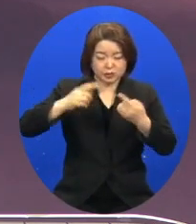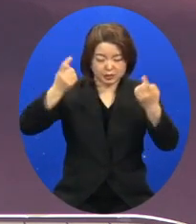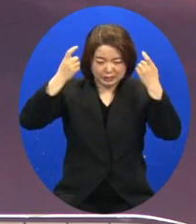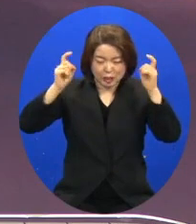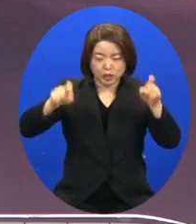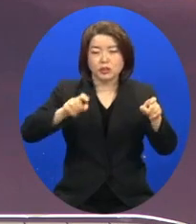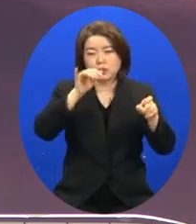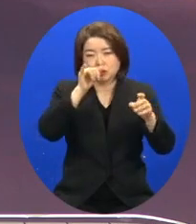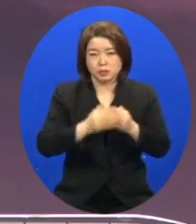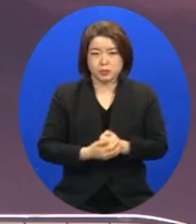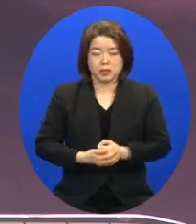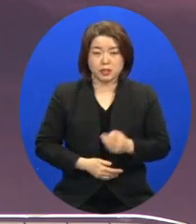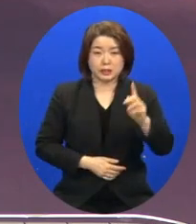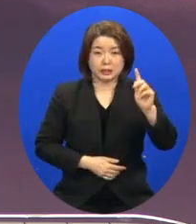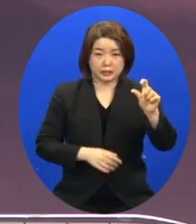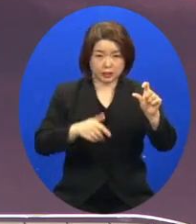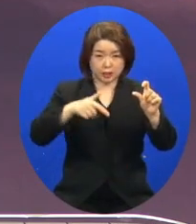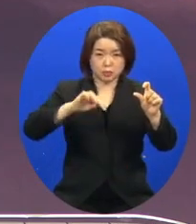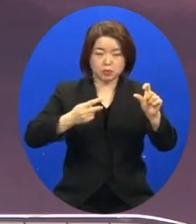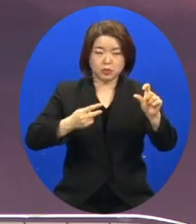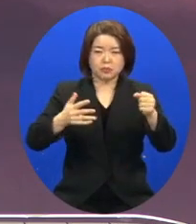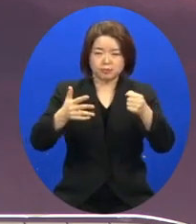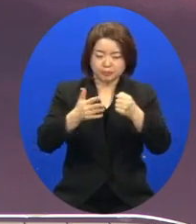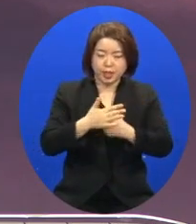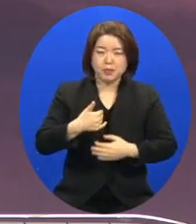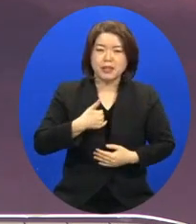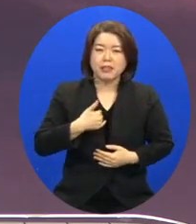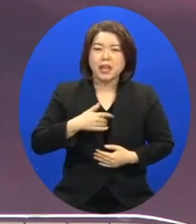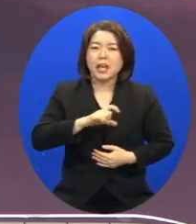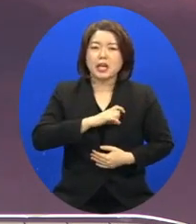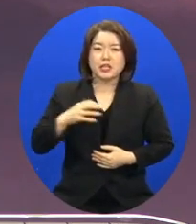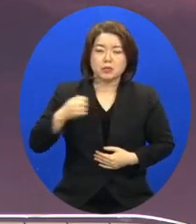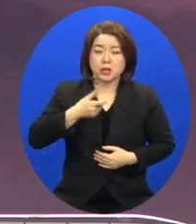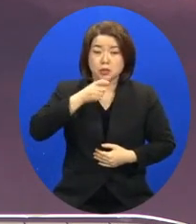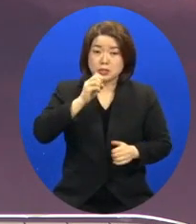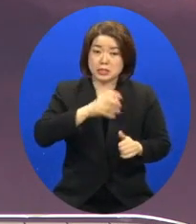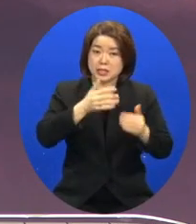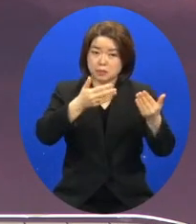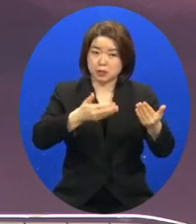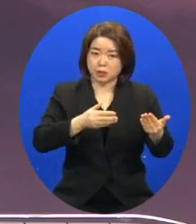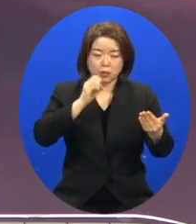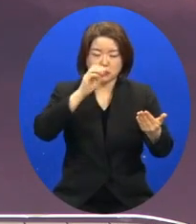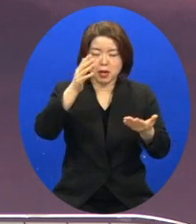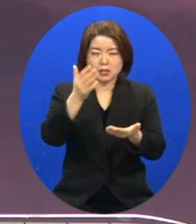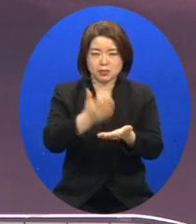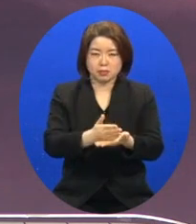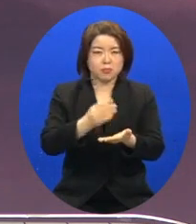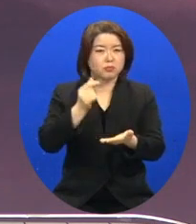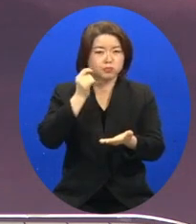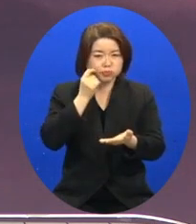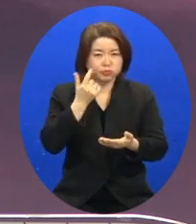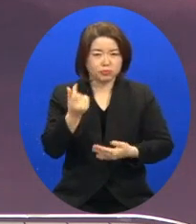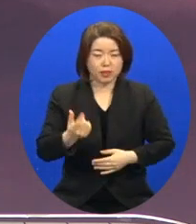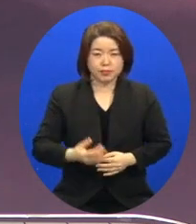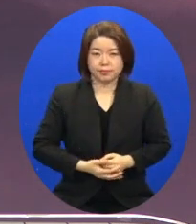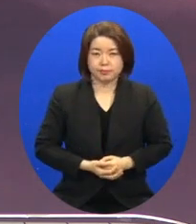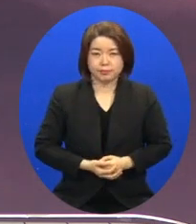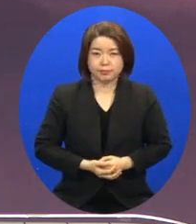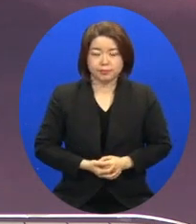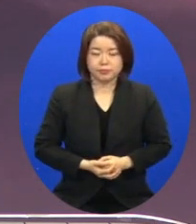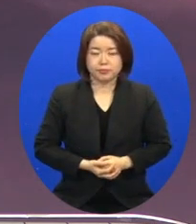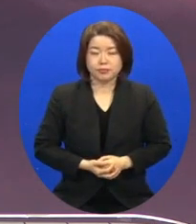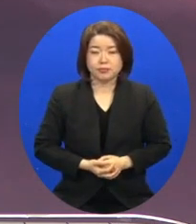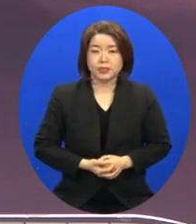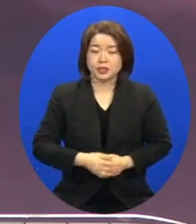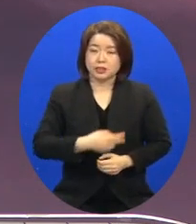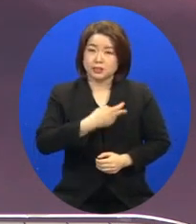말씀에 그러므로 아무도 나의 이름으로 세례를 받았다고 말하지 못할 것입니다. 사도 바울은